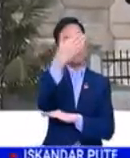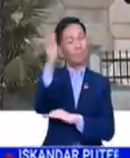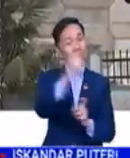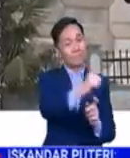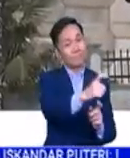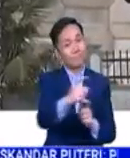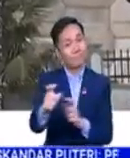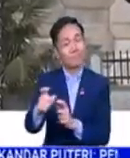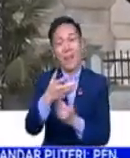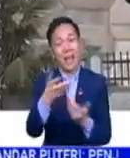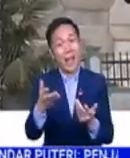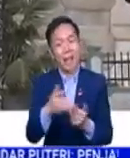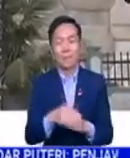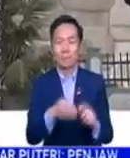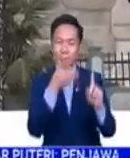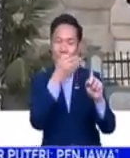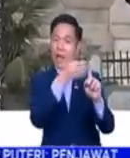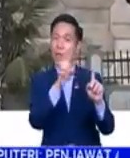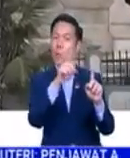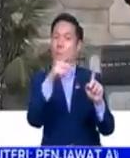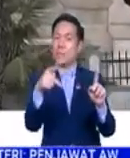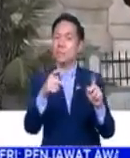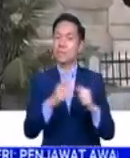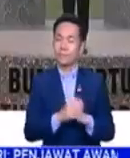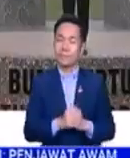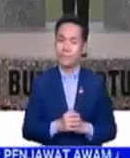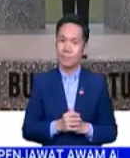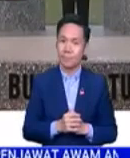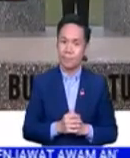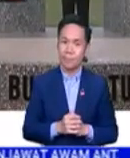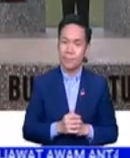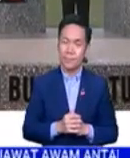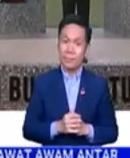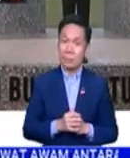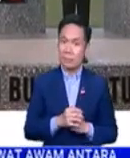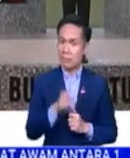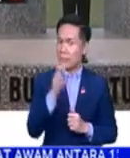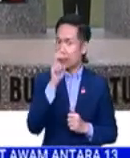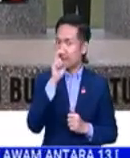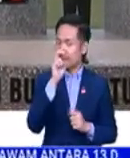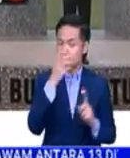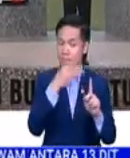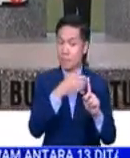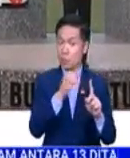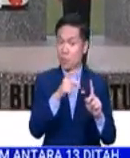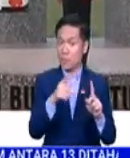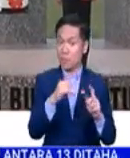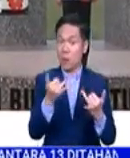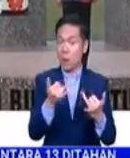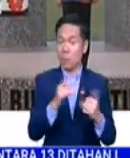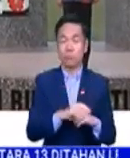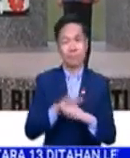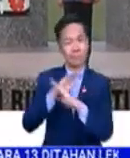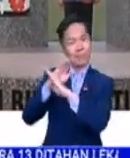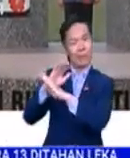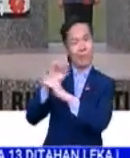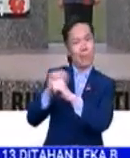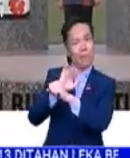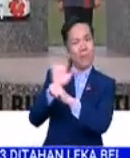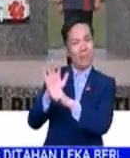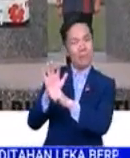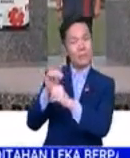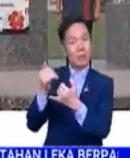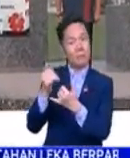dilakukan dengan mematuhi prosedur operasi standard SOP yang ketat sebagai langkah pencegahan COVID-19